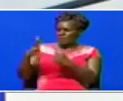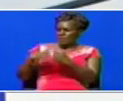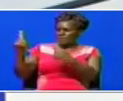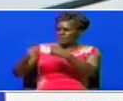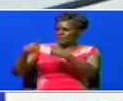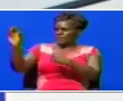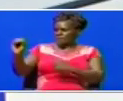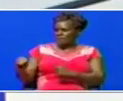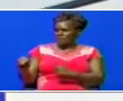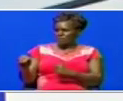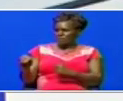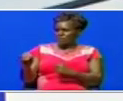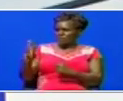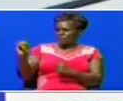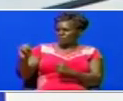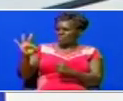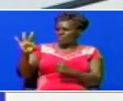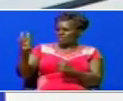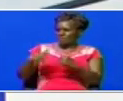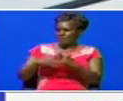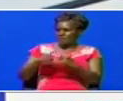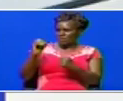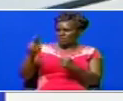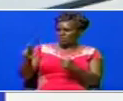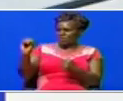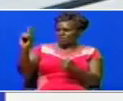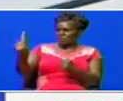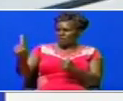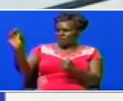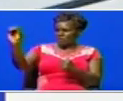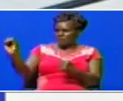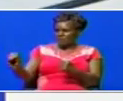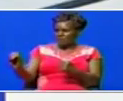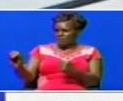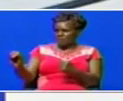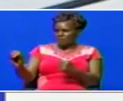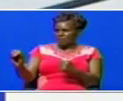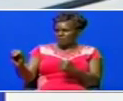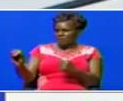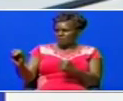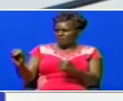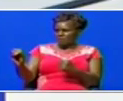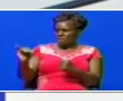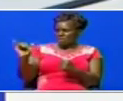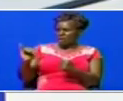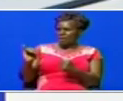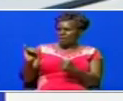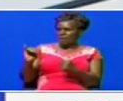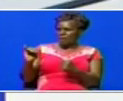1.96%. Michael Maura, 39, 0.01%. Joseph William Nyaga,